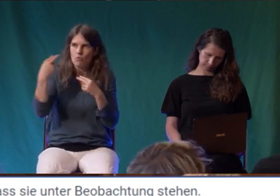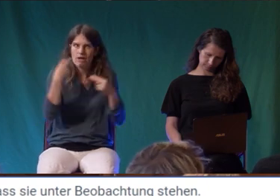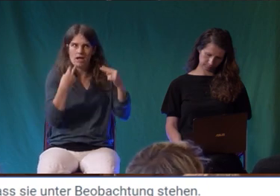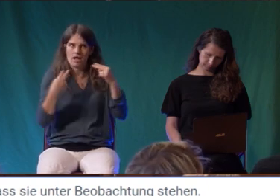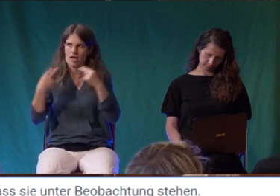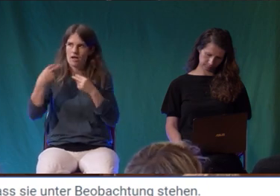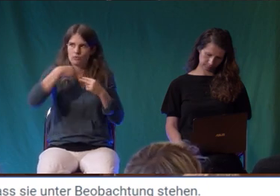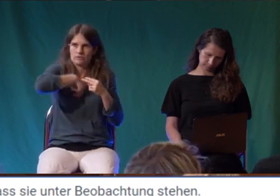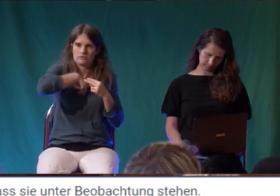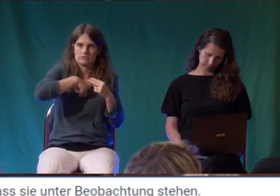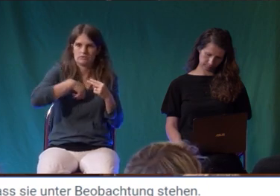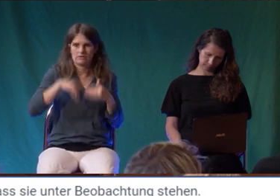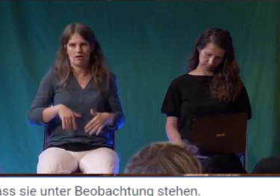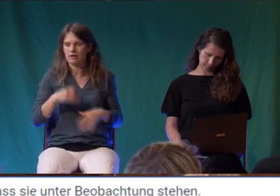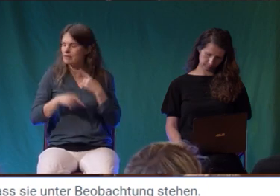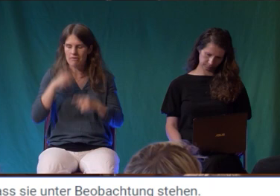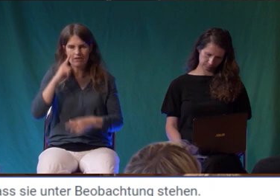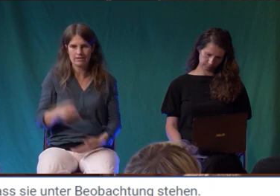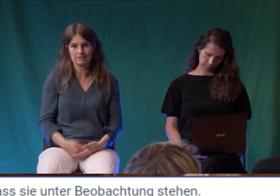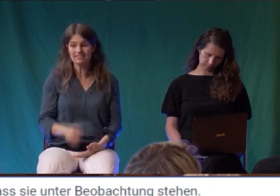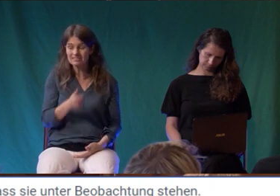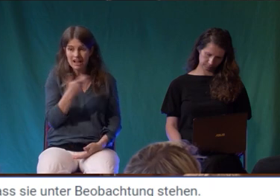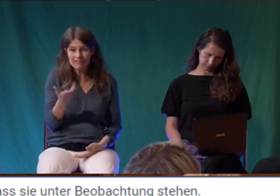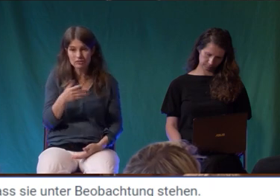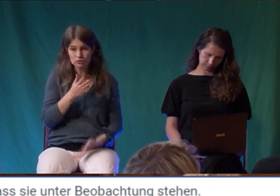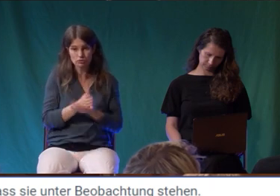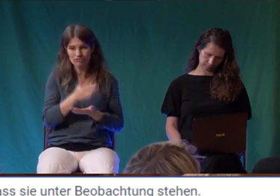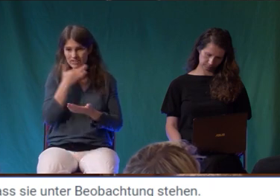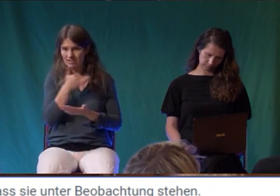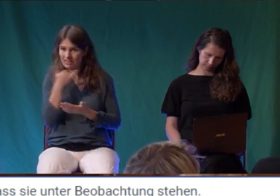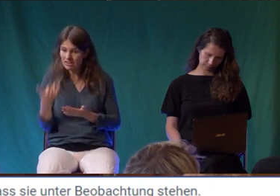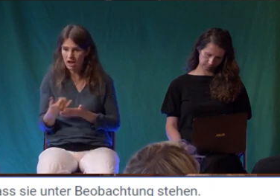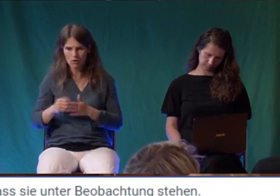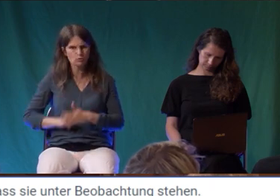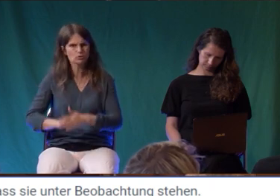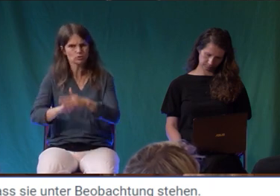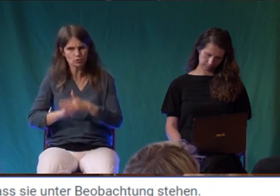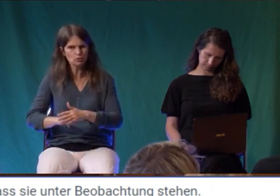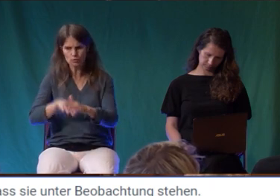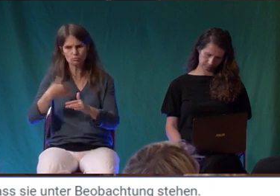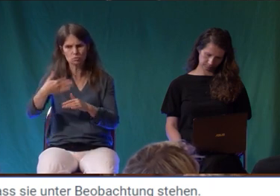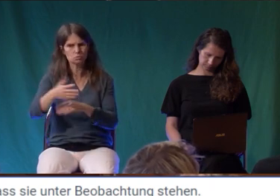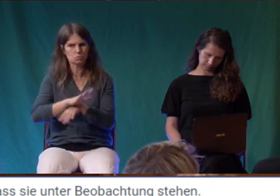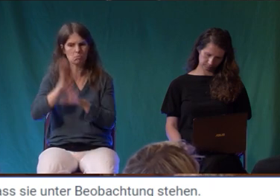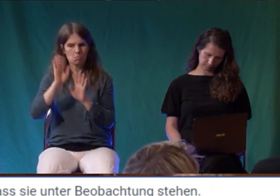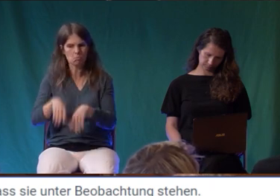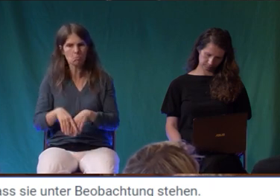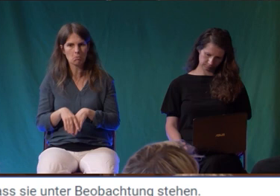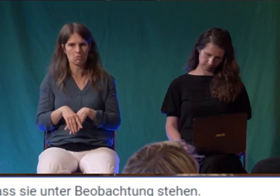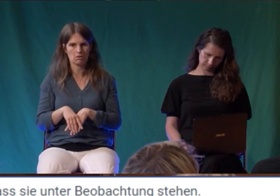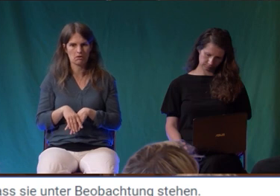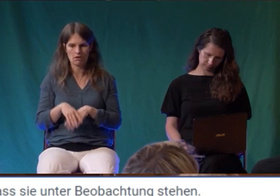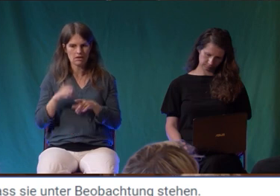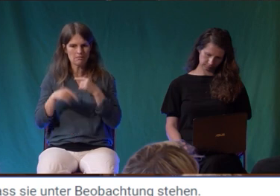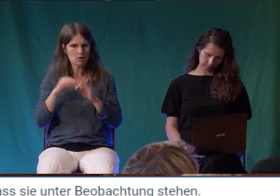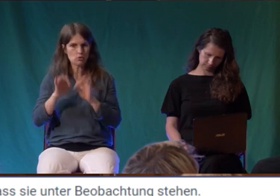war bei Eltern die wo wir jahrelang schon unterstützt haben und wo es überhaupt gar kein Thema ist das ist vielleicht nicht gut